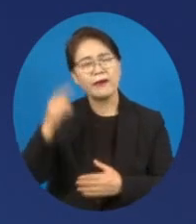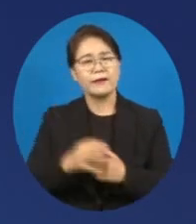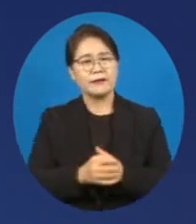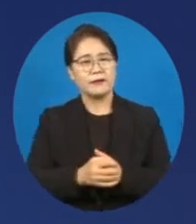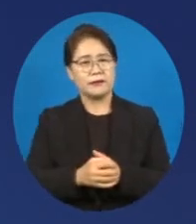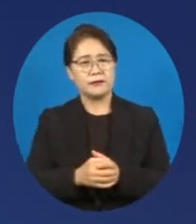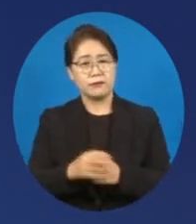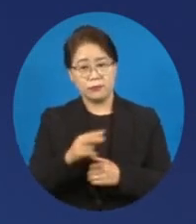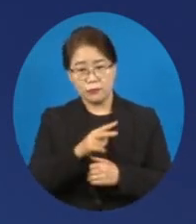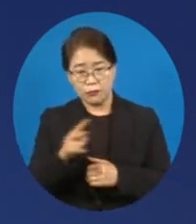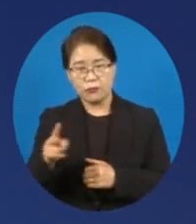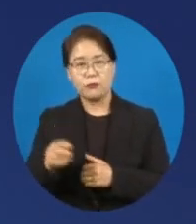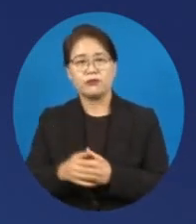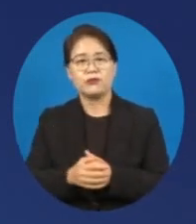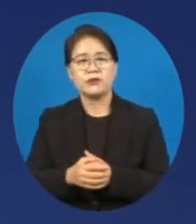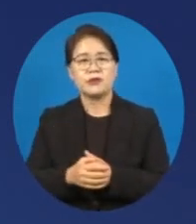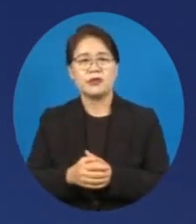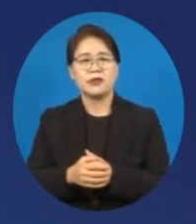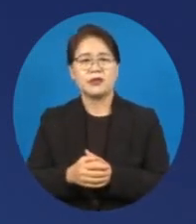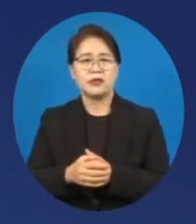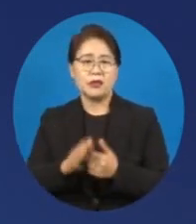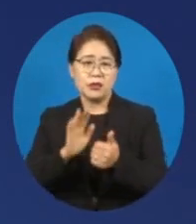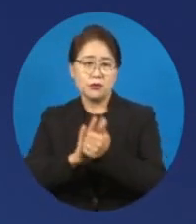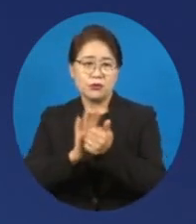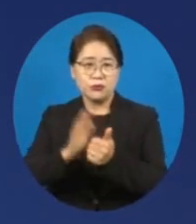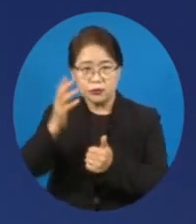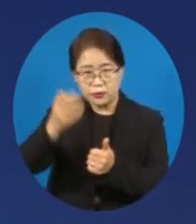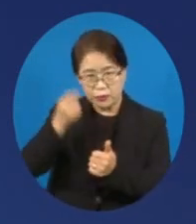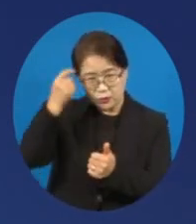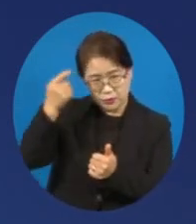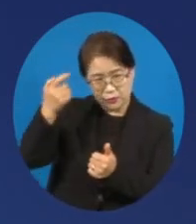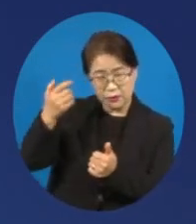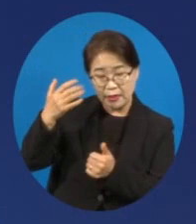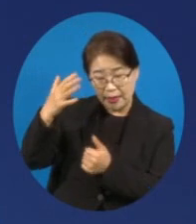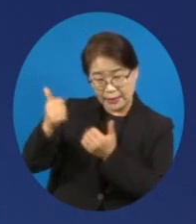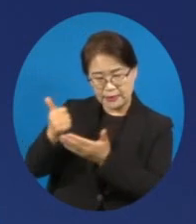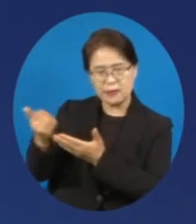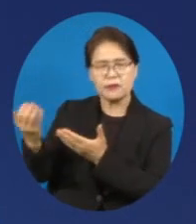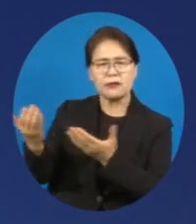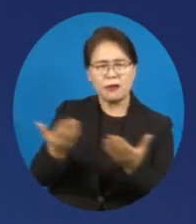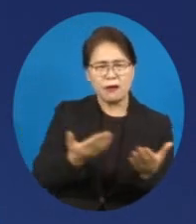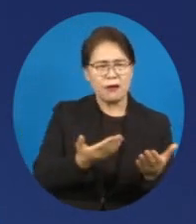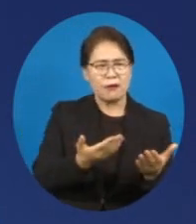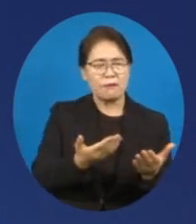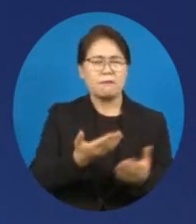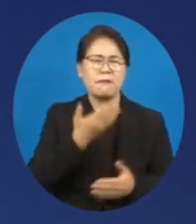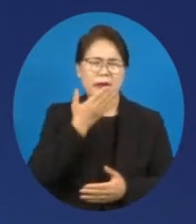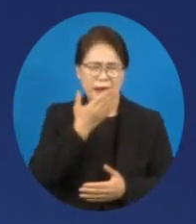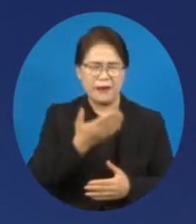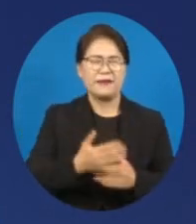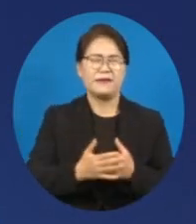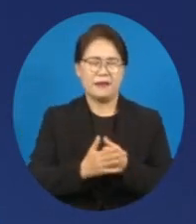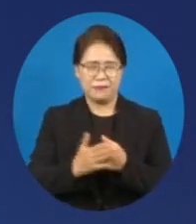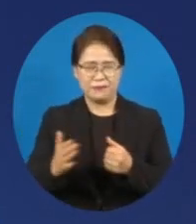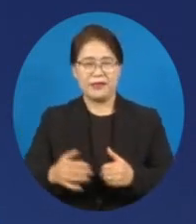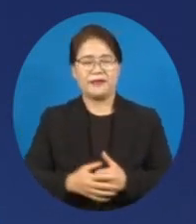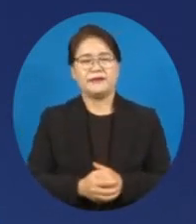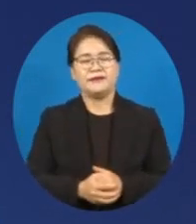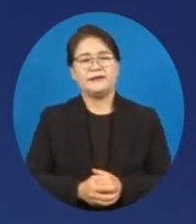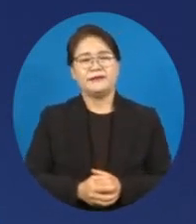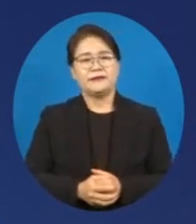그것은 보혜사 성령 하나님께서만 줄 수 있는 평안이기 때문에 그래요